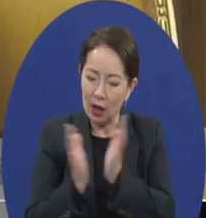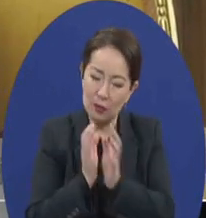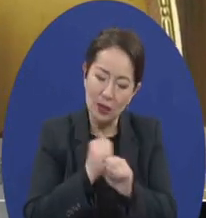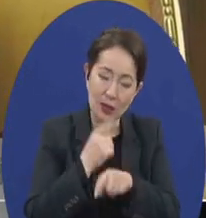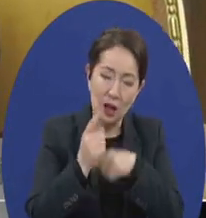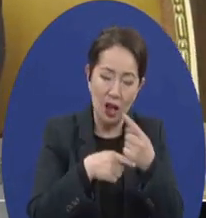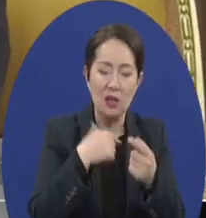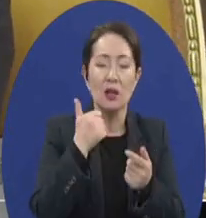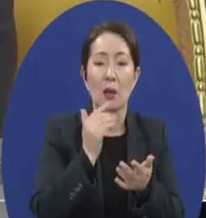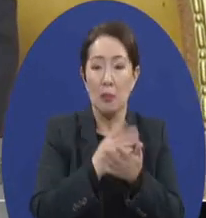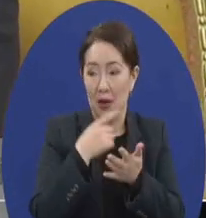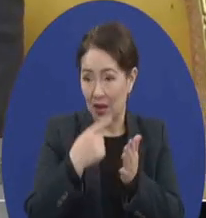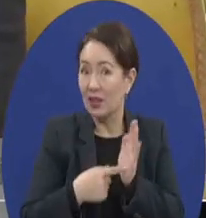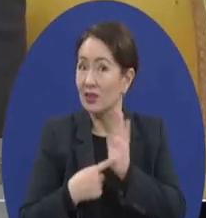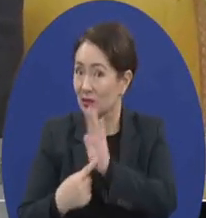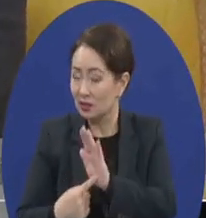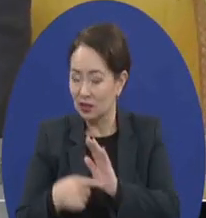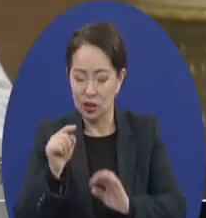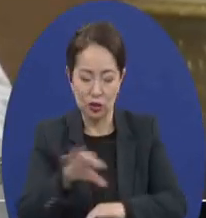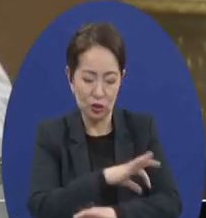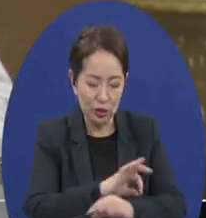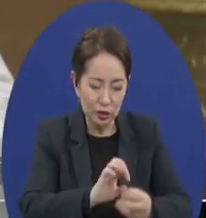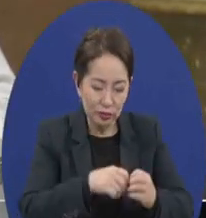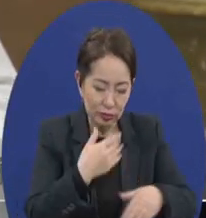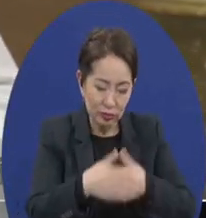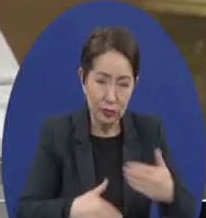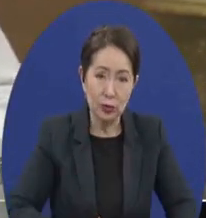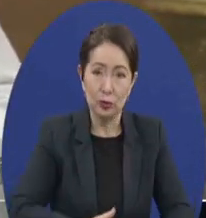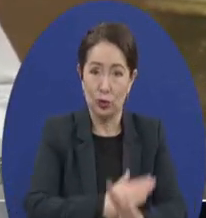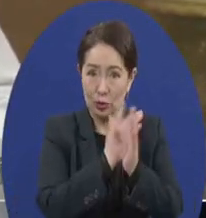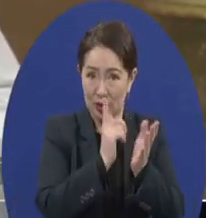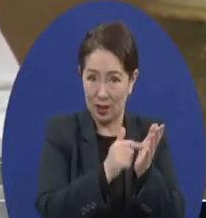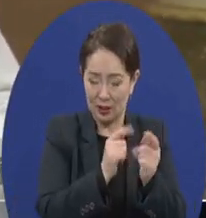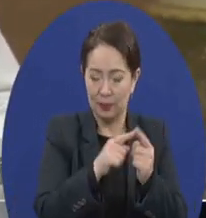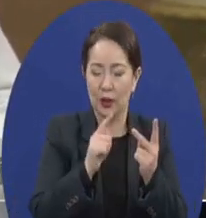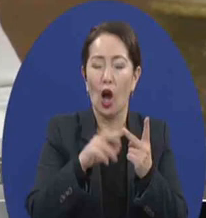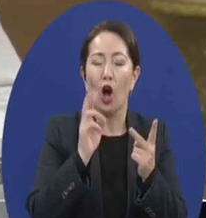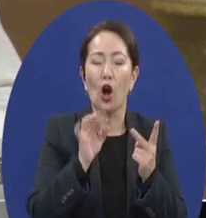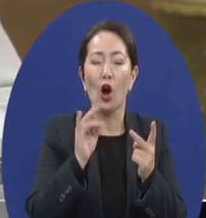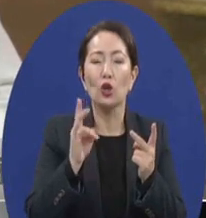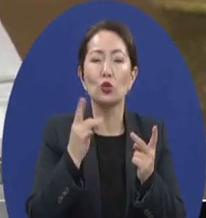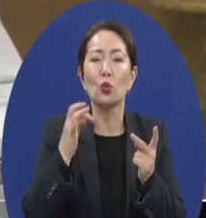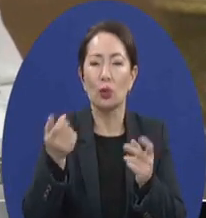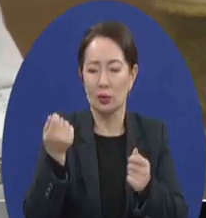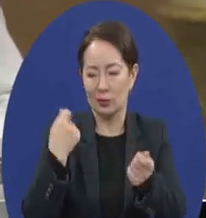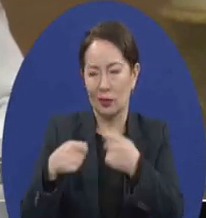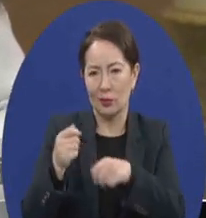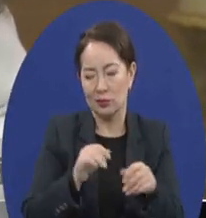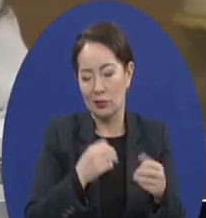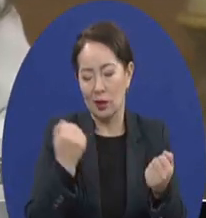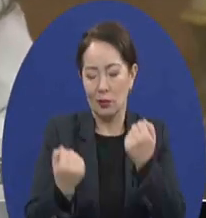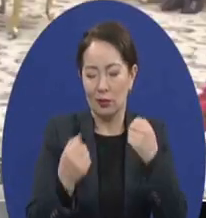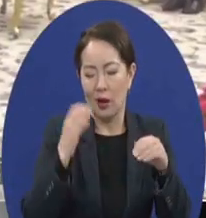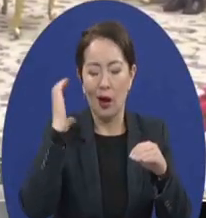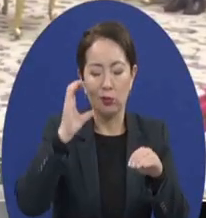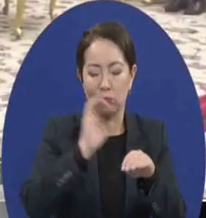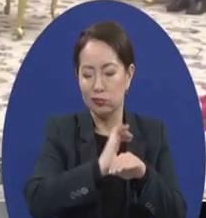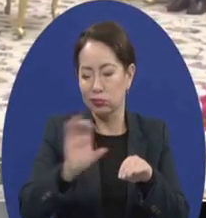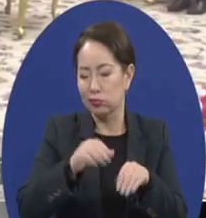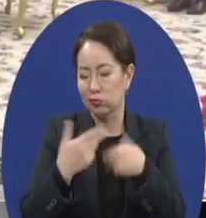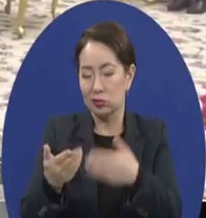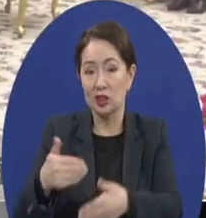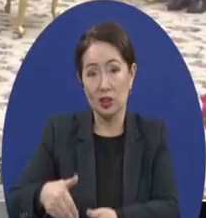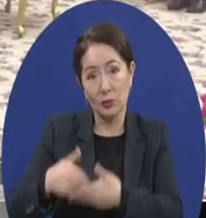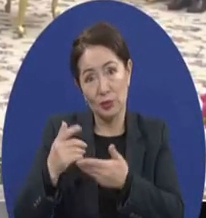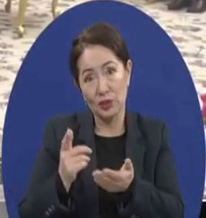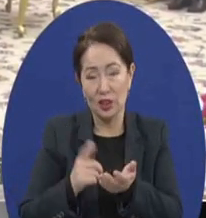хамтран ажиллаж байгааг дүрдэж, уг төслийг хэрэгжүүлж дуусгах, коксчих нүүрс экспортлох туршилтын тээвэрлэлтийг ойрын хугацаанд хэрэгжүүлэхэд дэмжлэг үзүүлэхийг